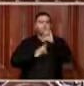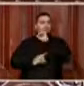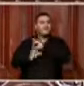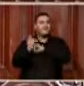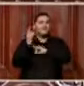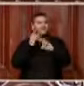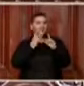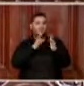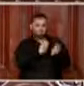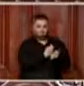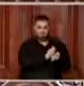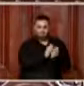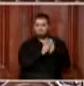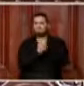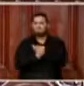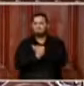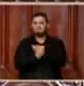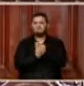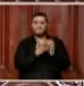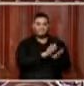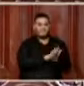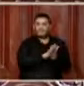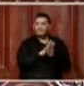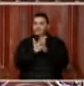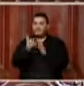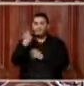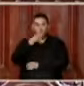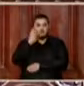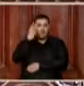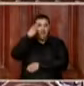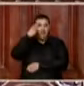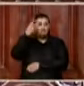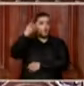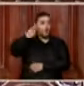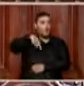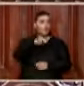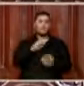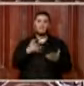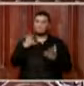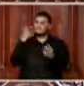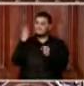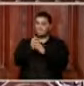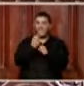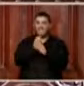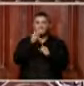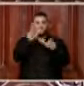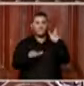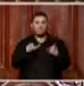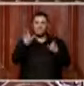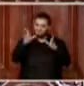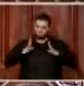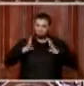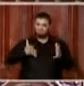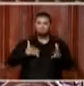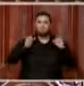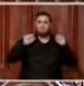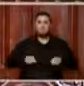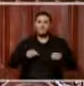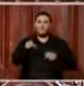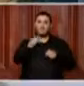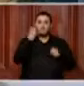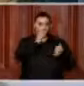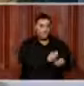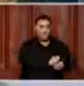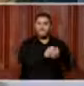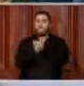فيها مسار التاريخ بوعي الشعب بأنه قادر على